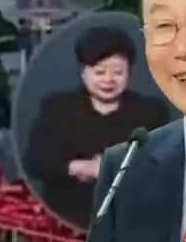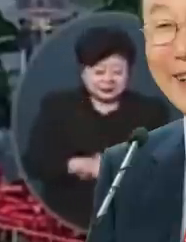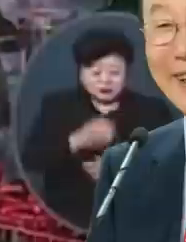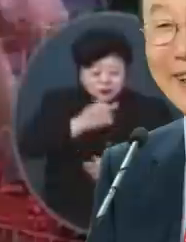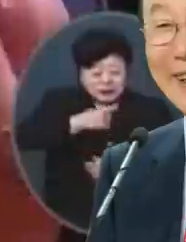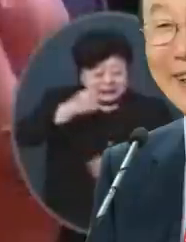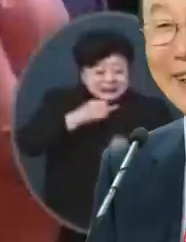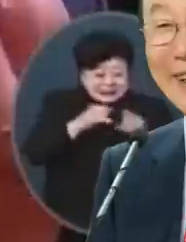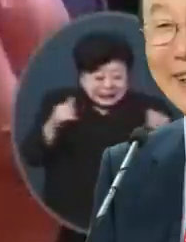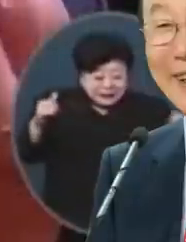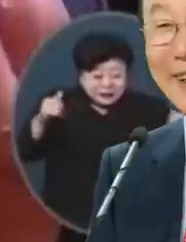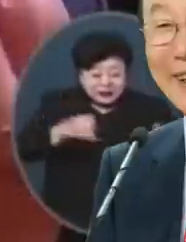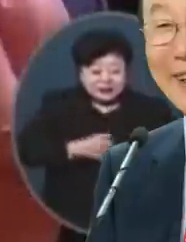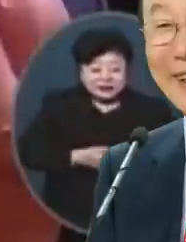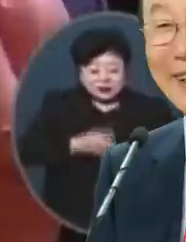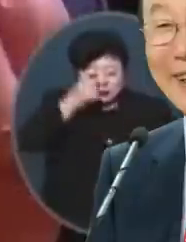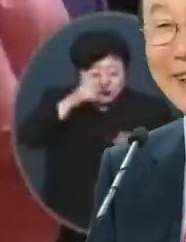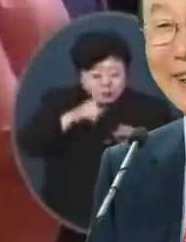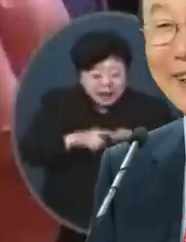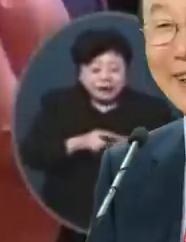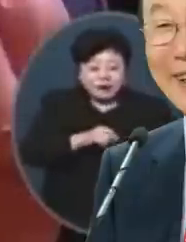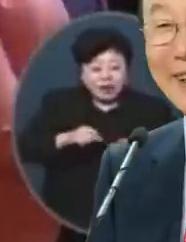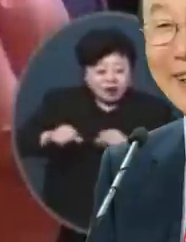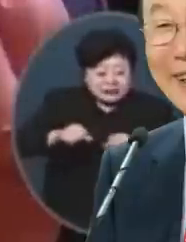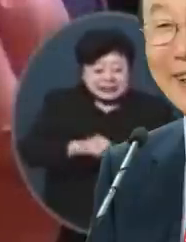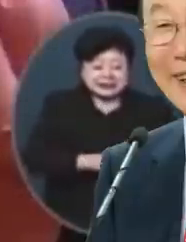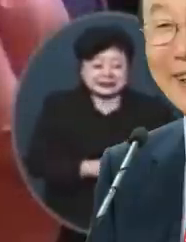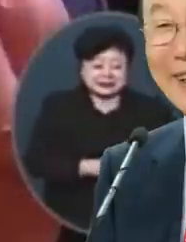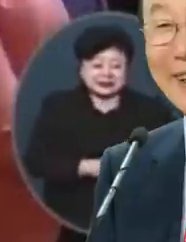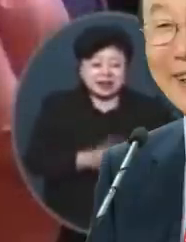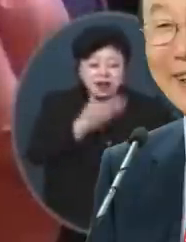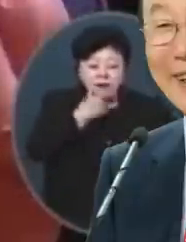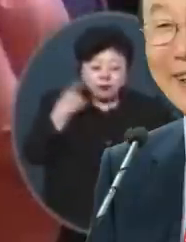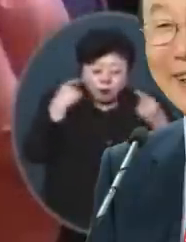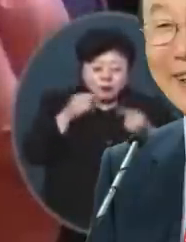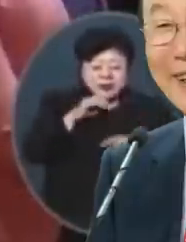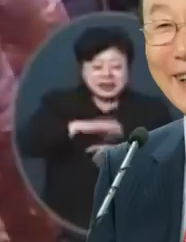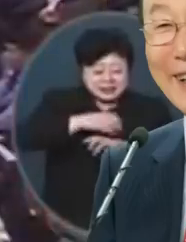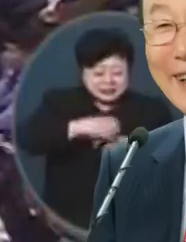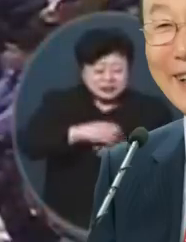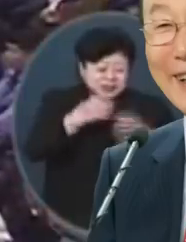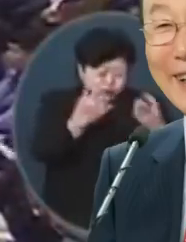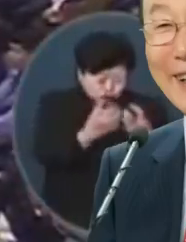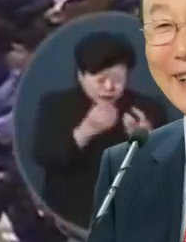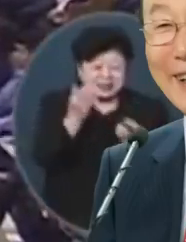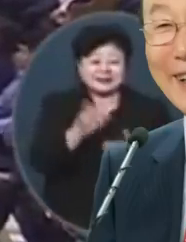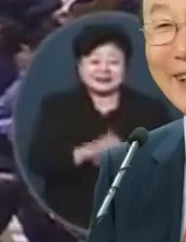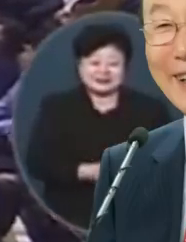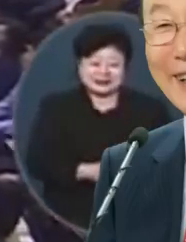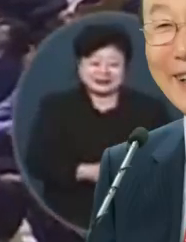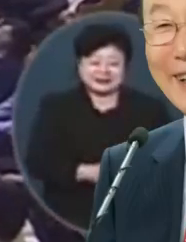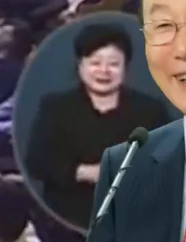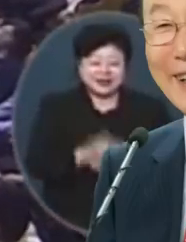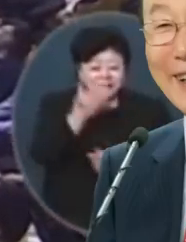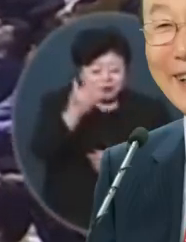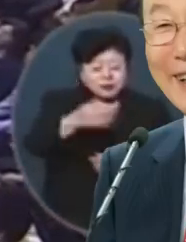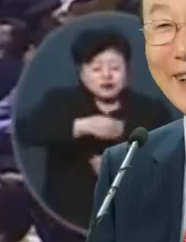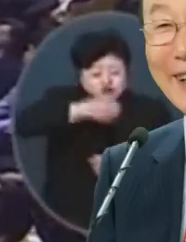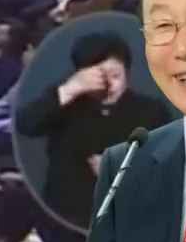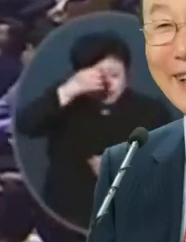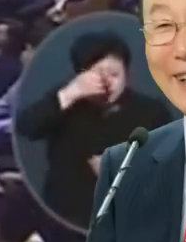받은 사람은 그 꿈대로 나가서 역사해서 오늘날 복음이 온 천지에 충만하게 된 것입니다. 여러분